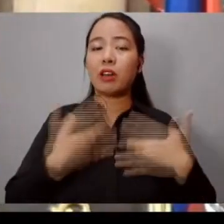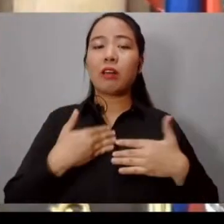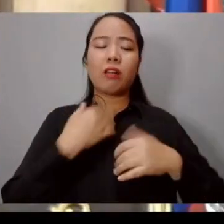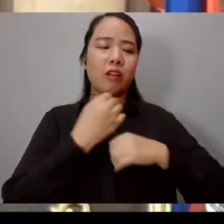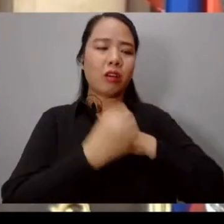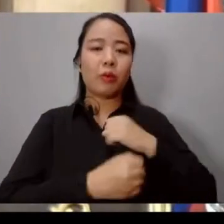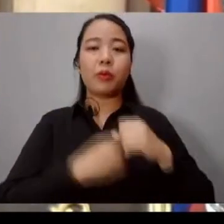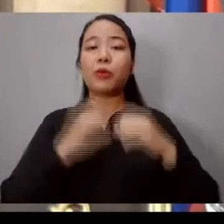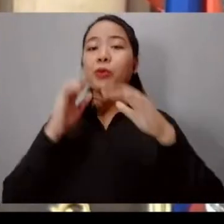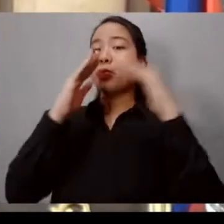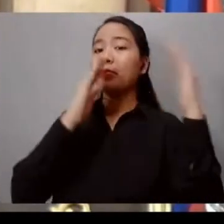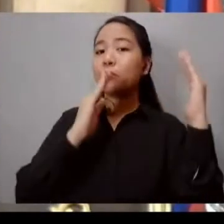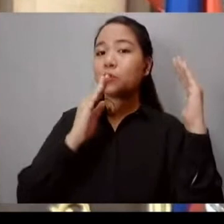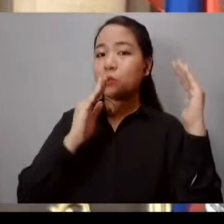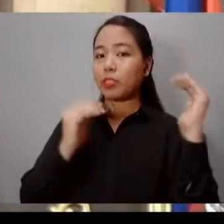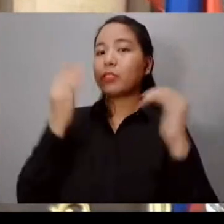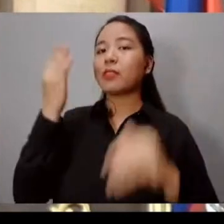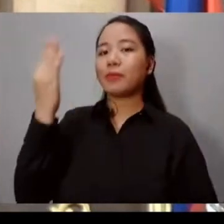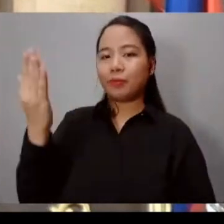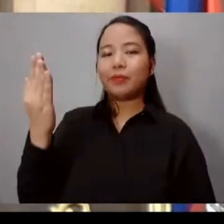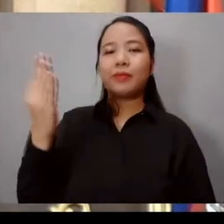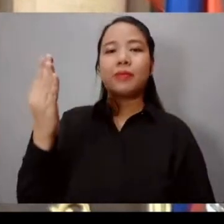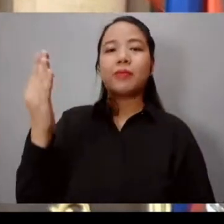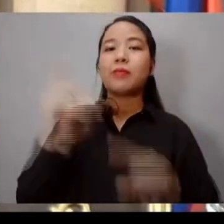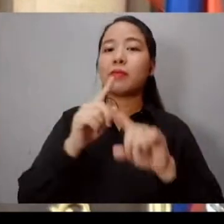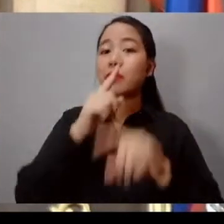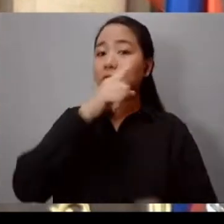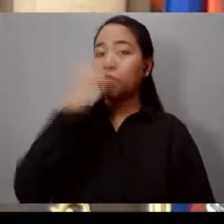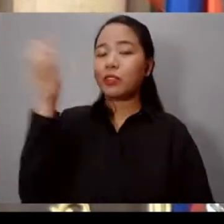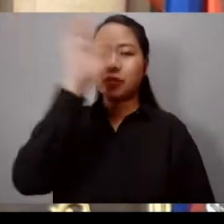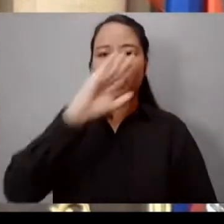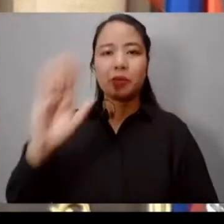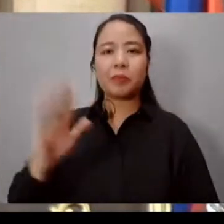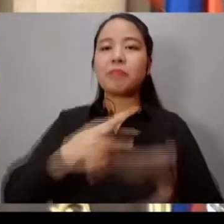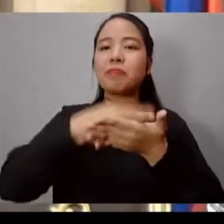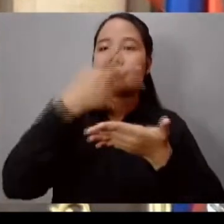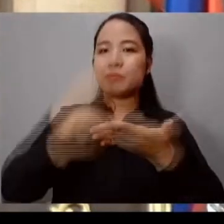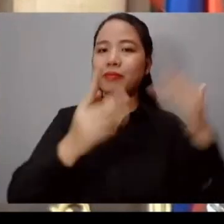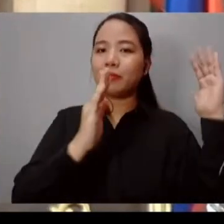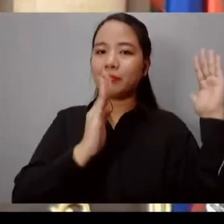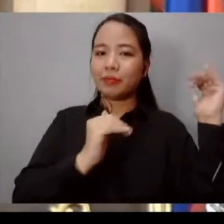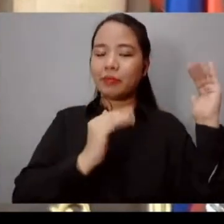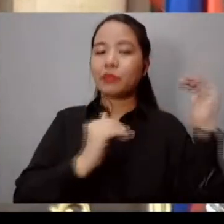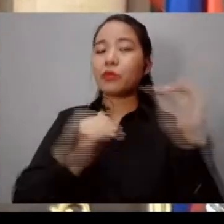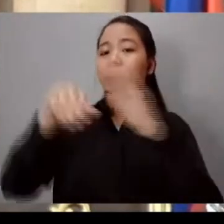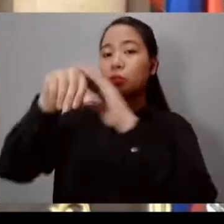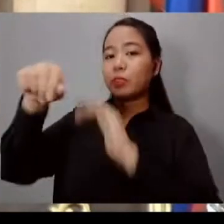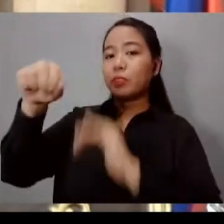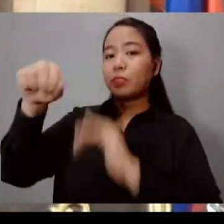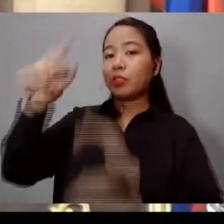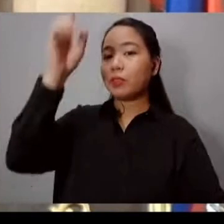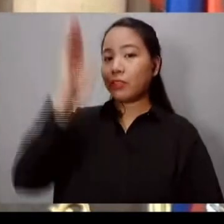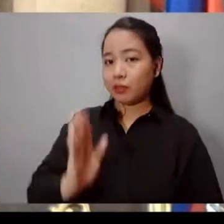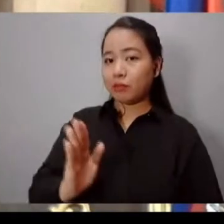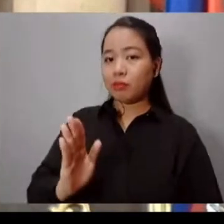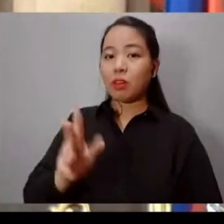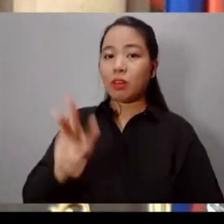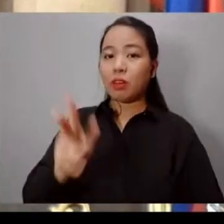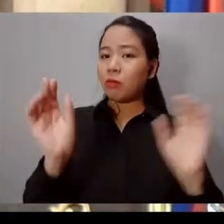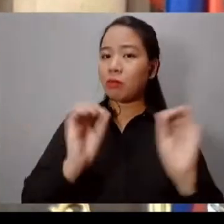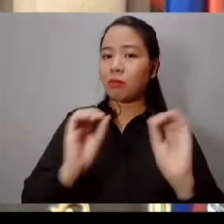pagkat di nabigo ang pag-asa nila. Tumatawag sa Diyos ang walang pag-asa,